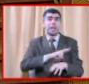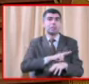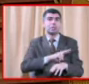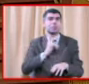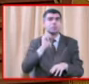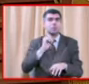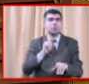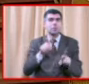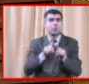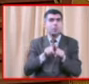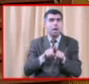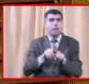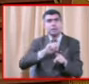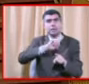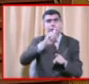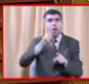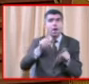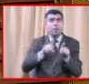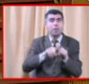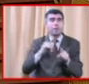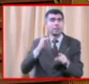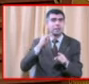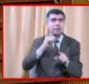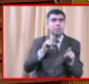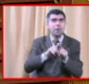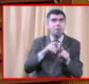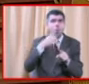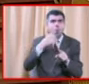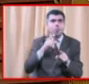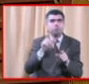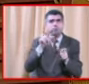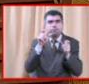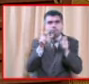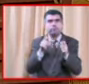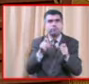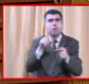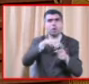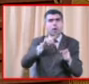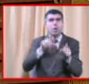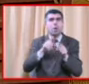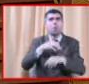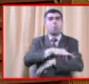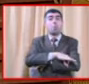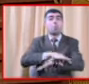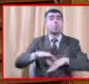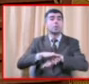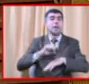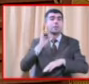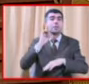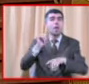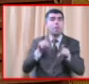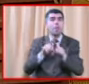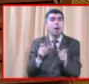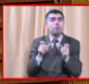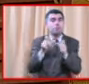معلم كيدعي التلميذ على أنه ارتكب جنحة بإهانة موظف أثناء مزاولة